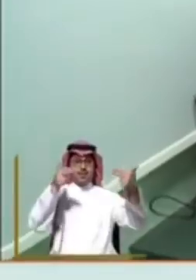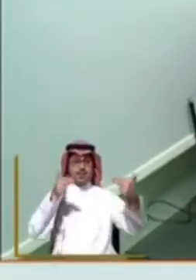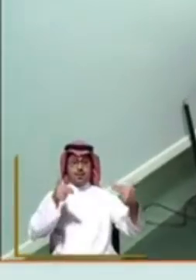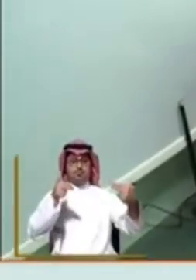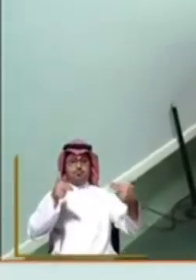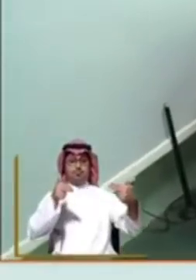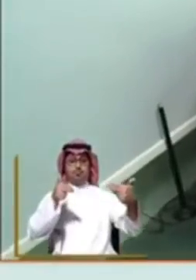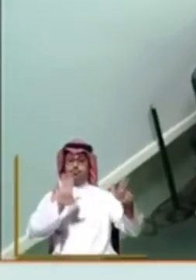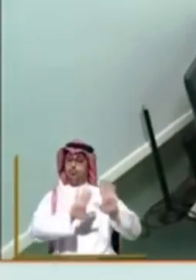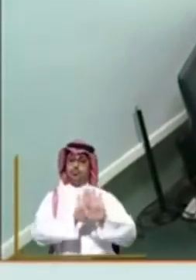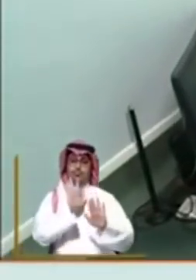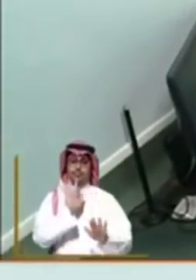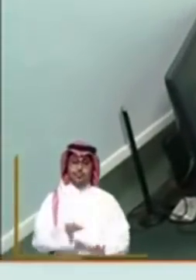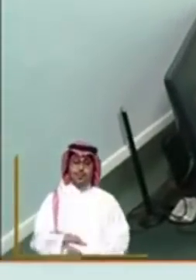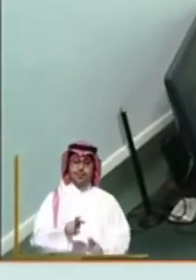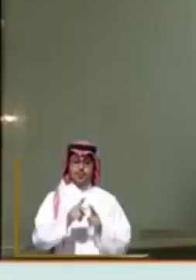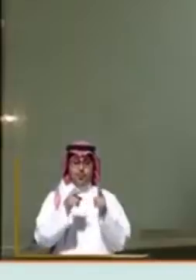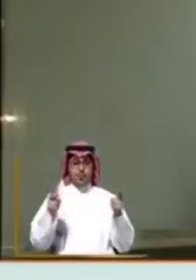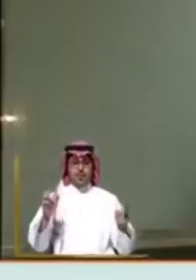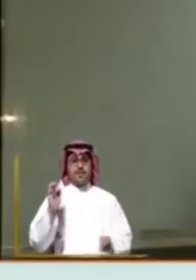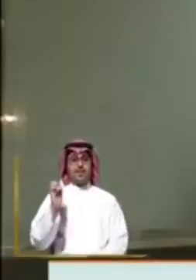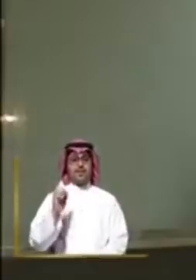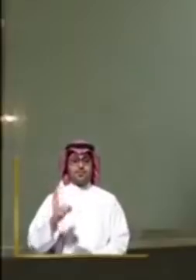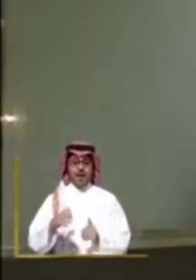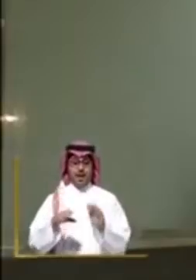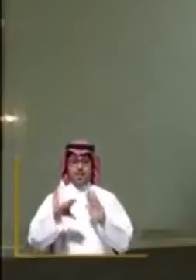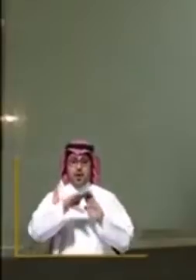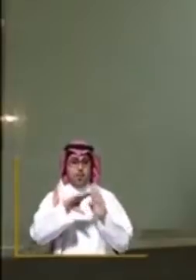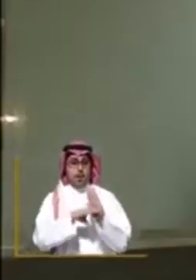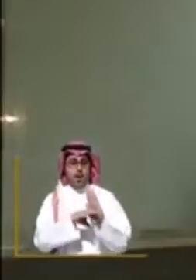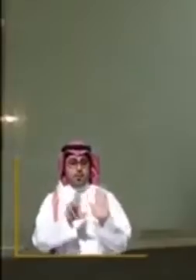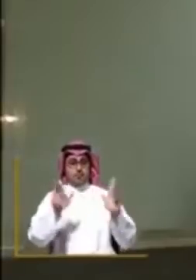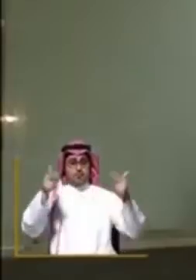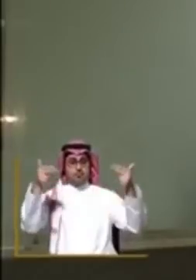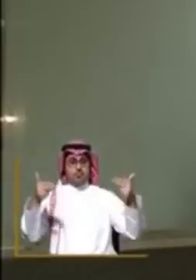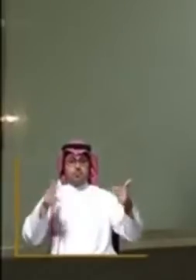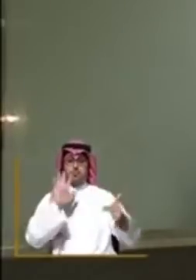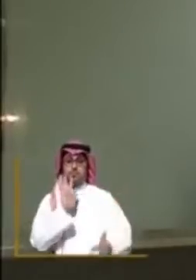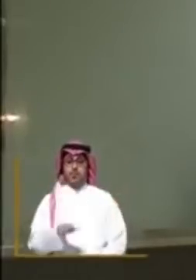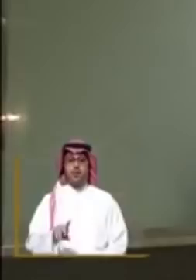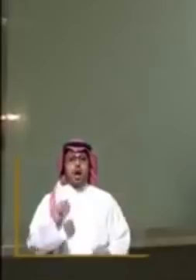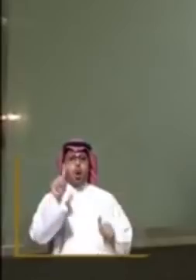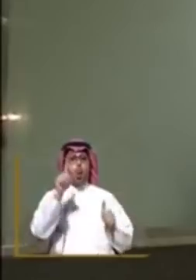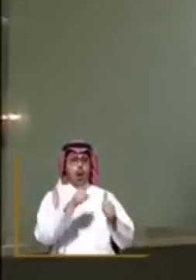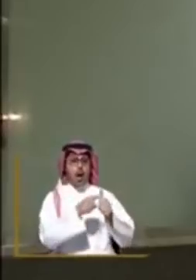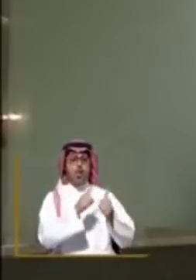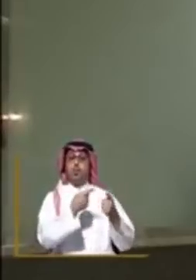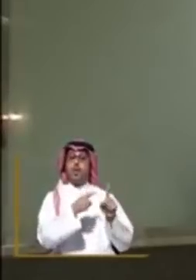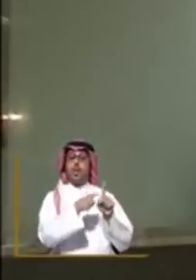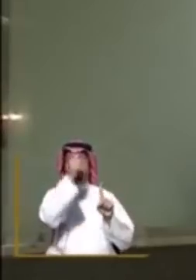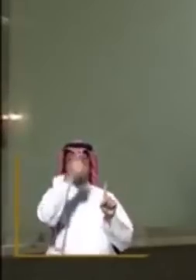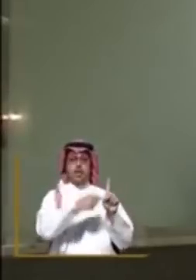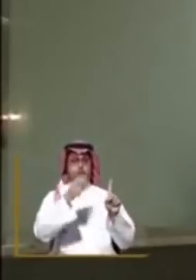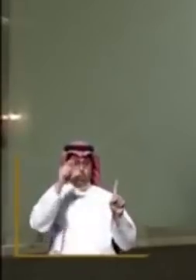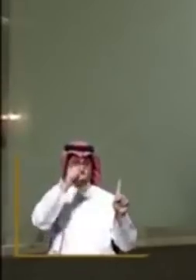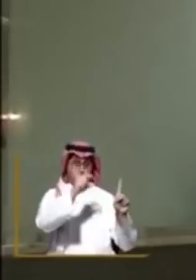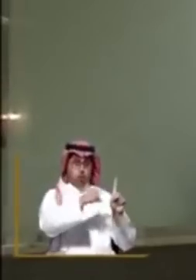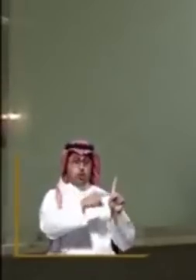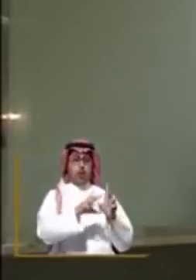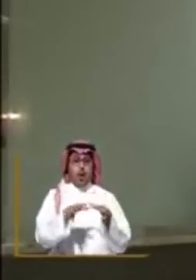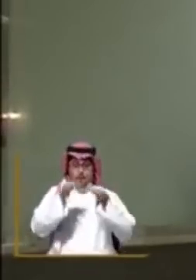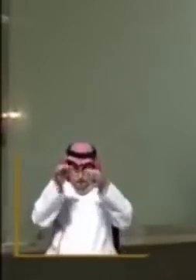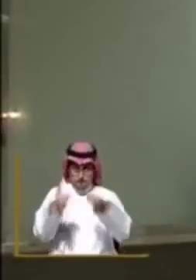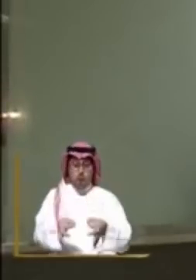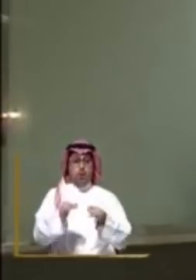المرئي من مختلف العيادات. برنامج المرئي برنامج زوم يلتقي الدكتور بالمريض بموعد